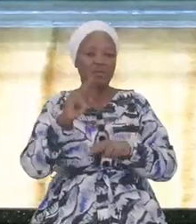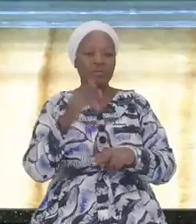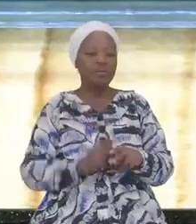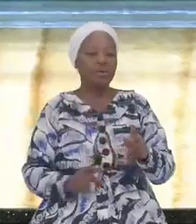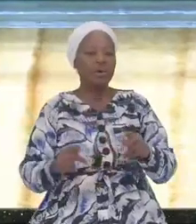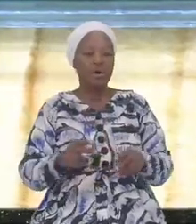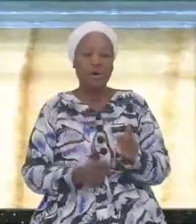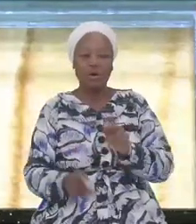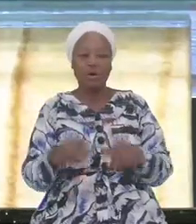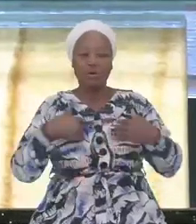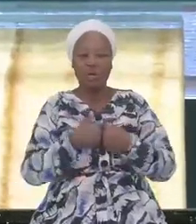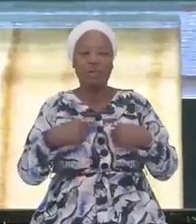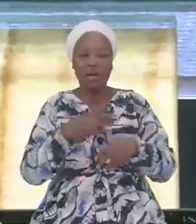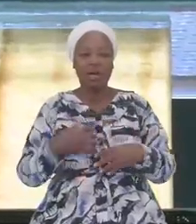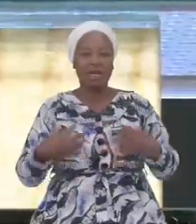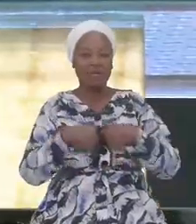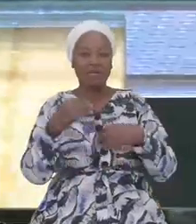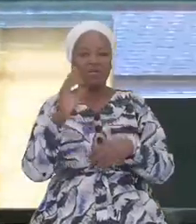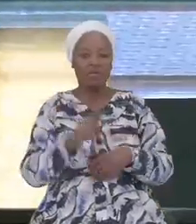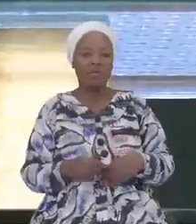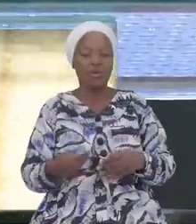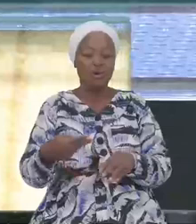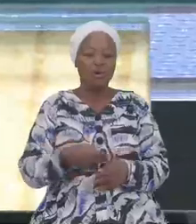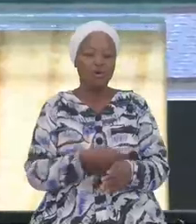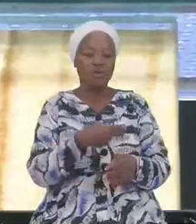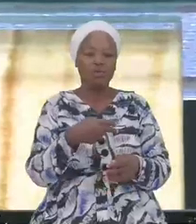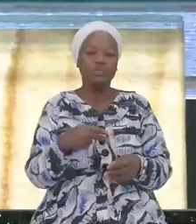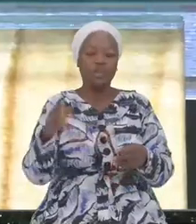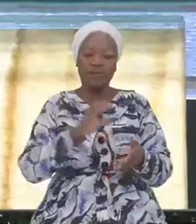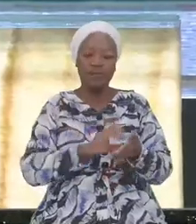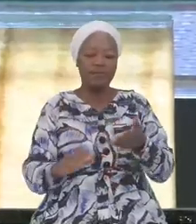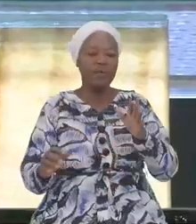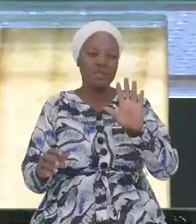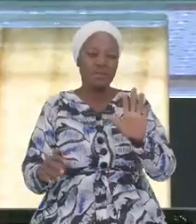ton menu bétail, toutes ces choses seront bénies. Verset 5,